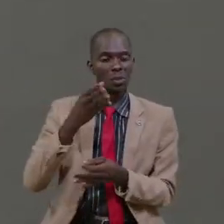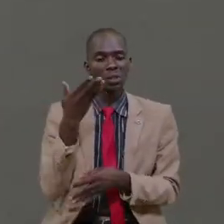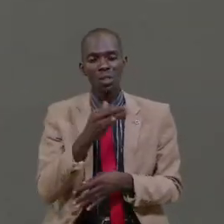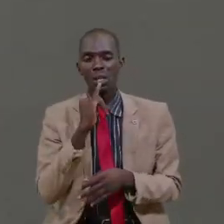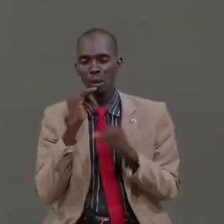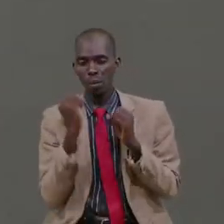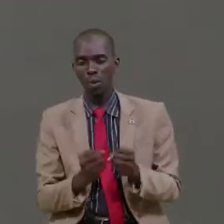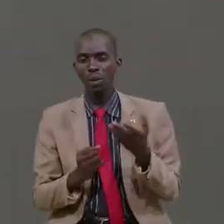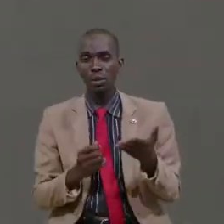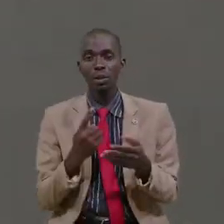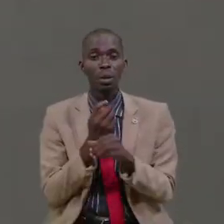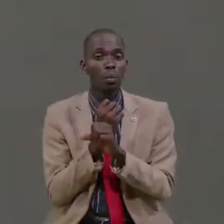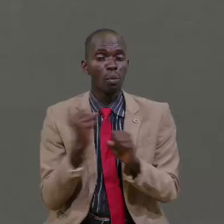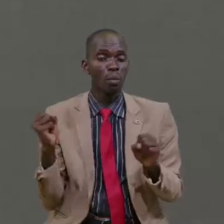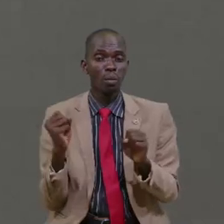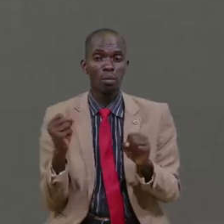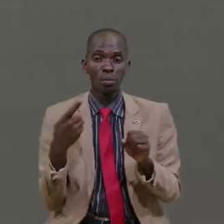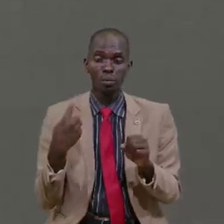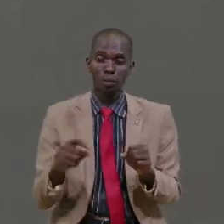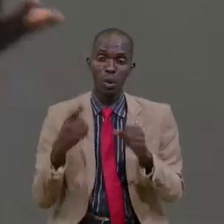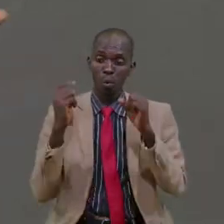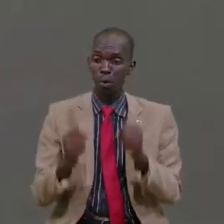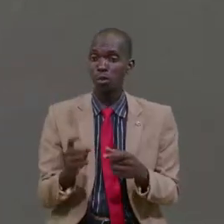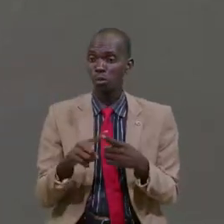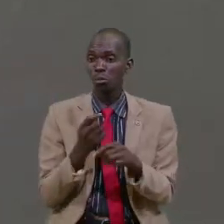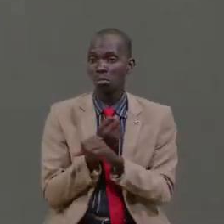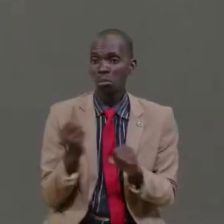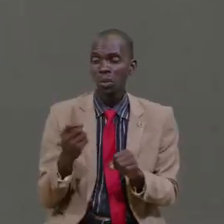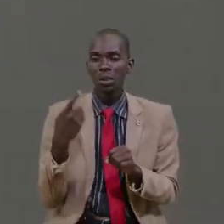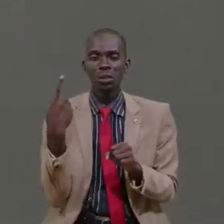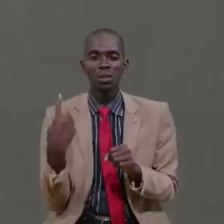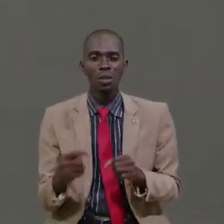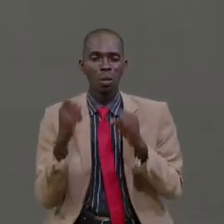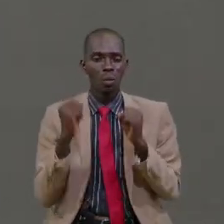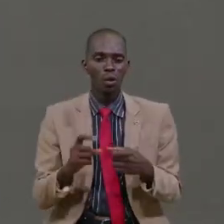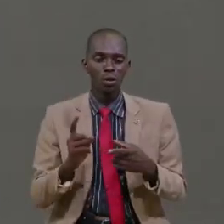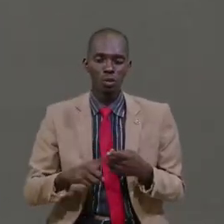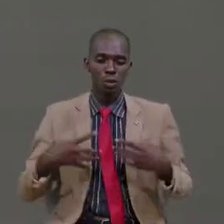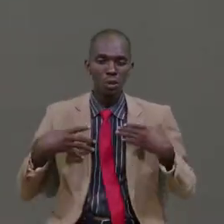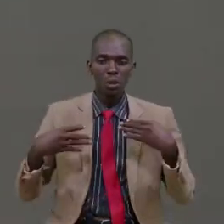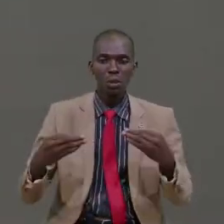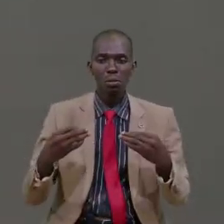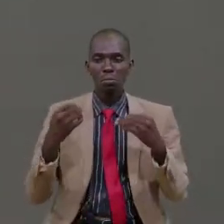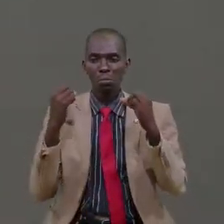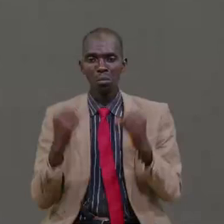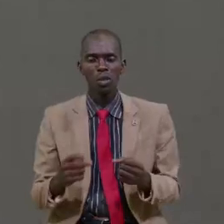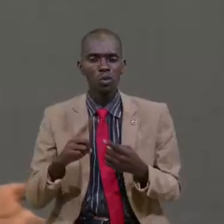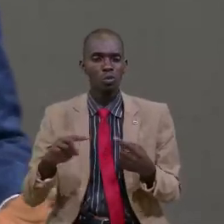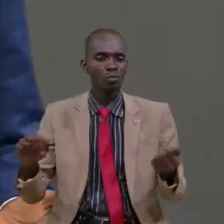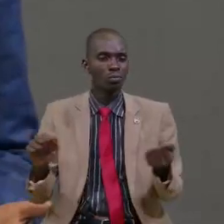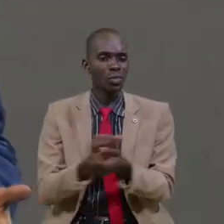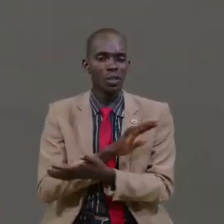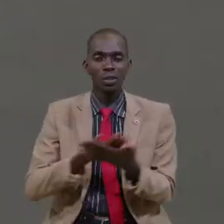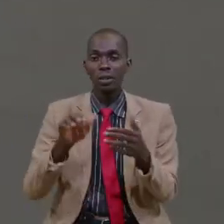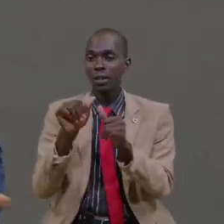puissance là-bas. La puissance pour sauver, la puissance pour guérir, la puissance pour détruire